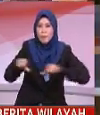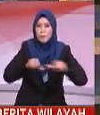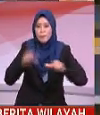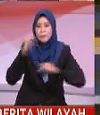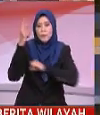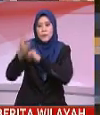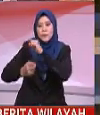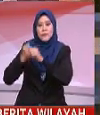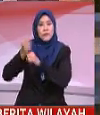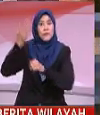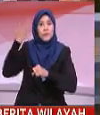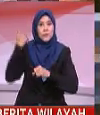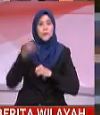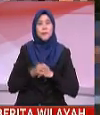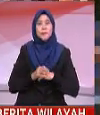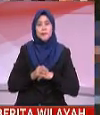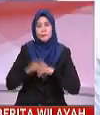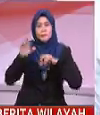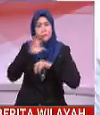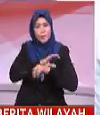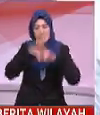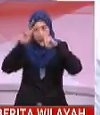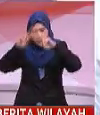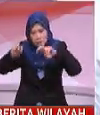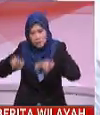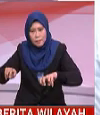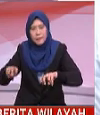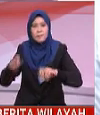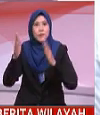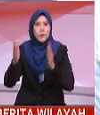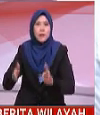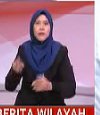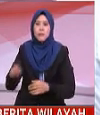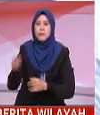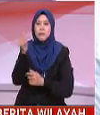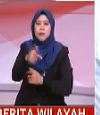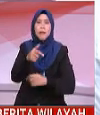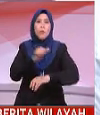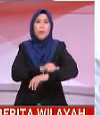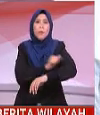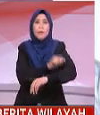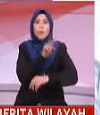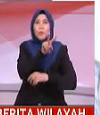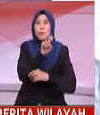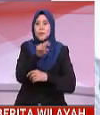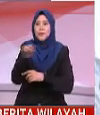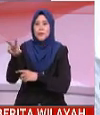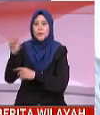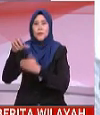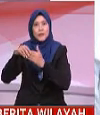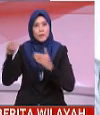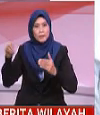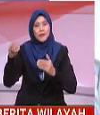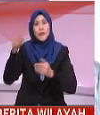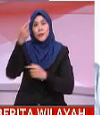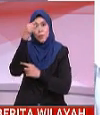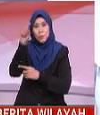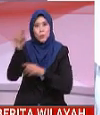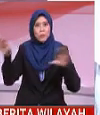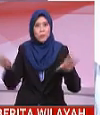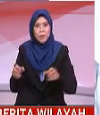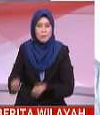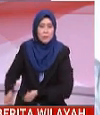2 tahun lalu. Hasil siasatan mendapati suspek ditawarkan upah antara RM200 hingga RM300 bagi